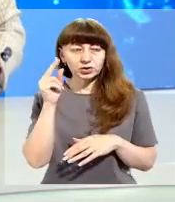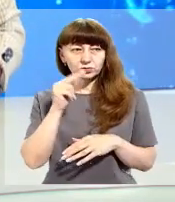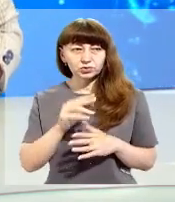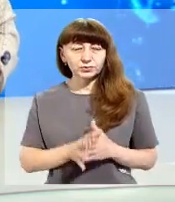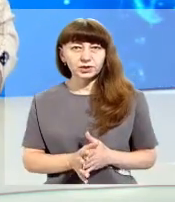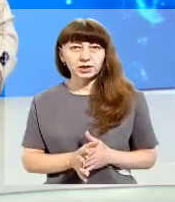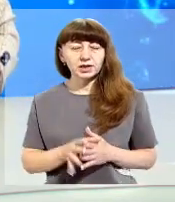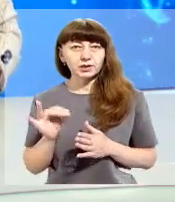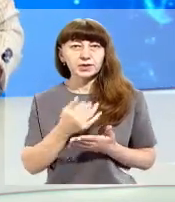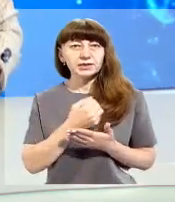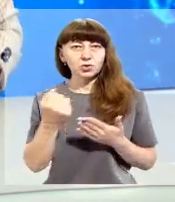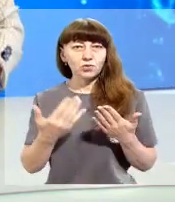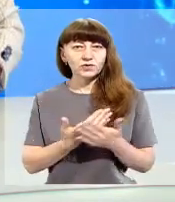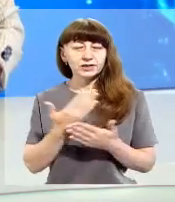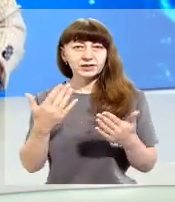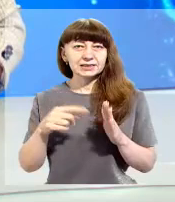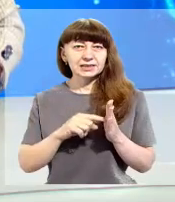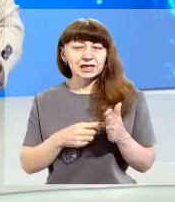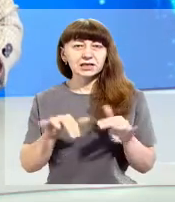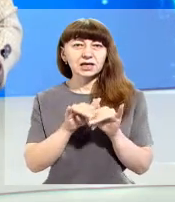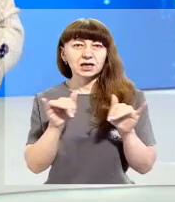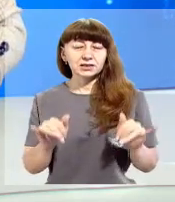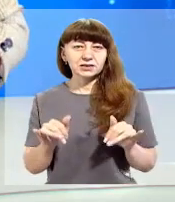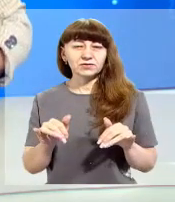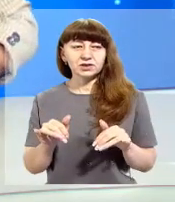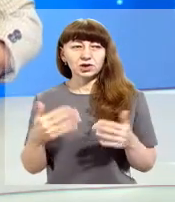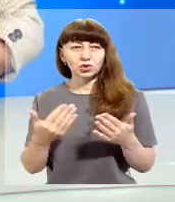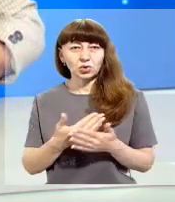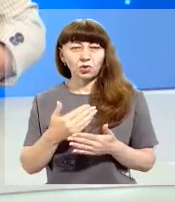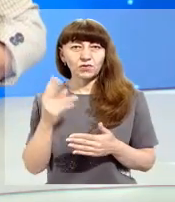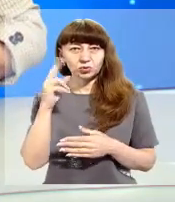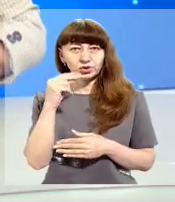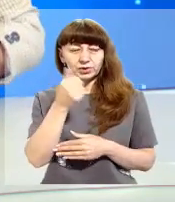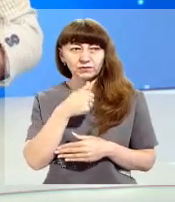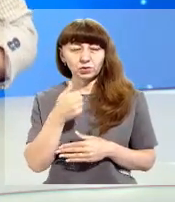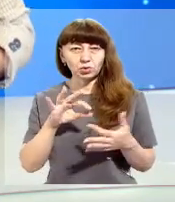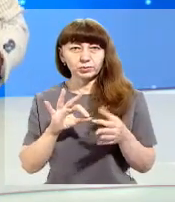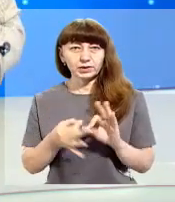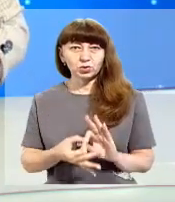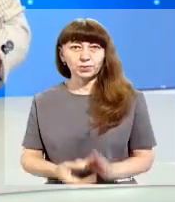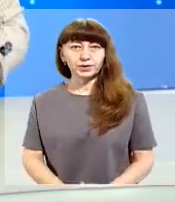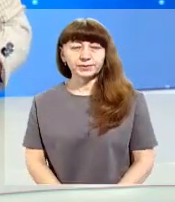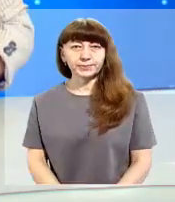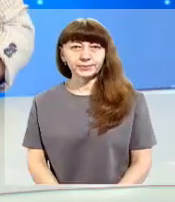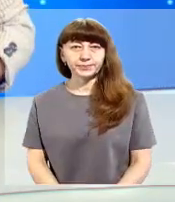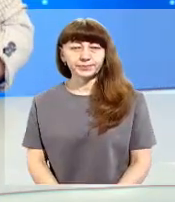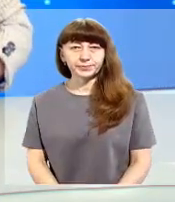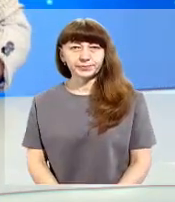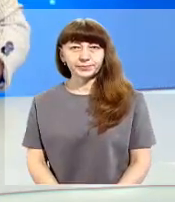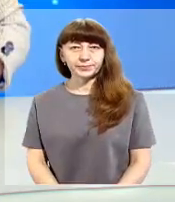учебного года и поставлены новые цели развития образования области. Подробности расскажет наш корреспондент